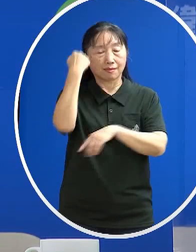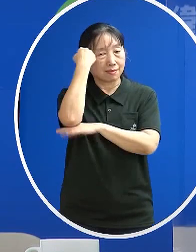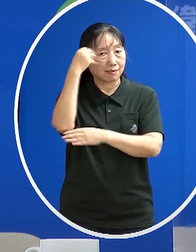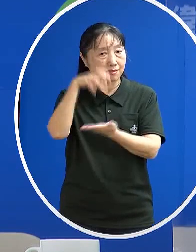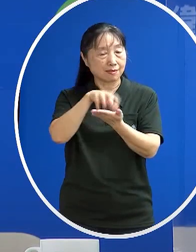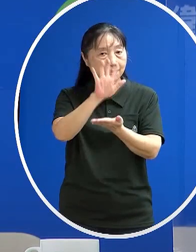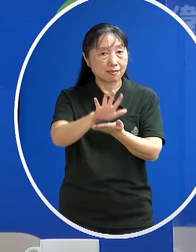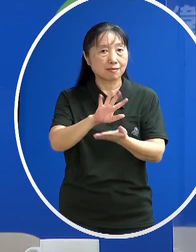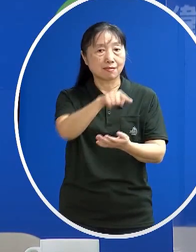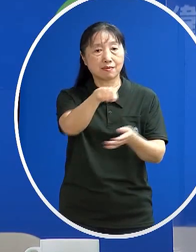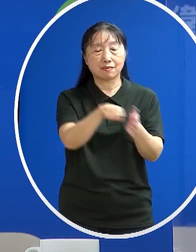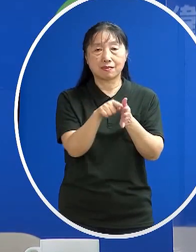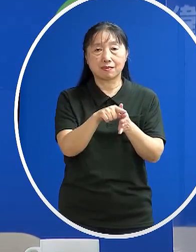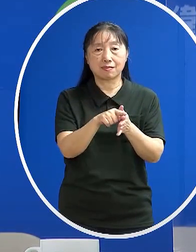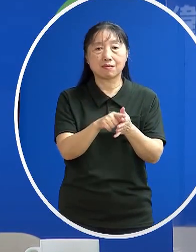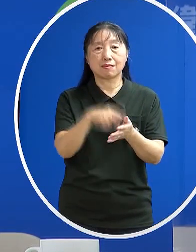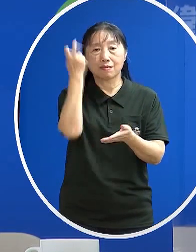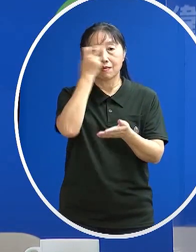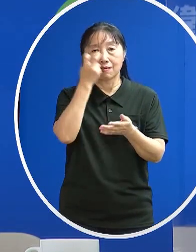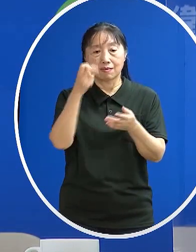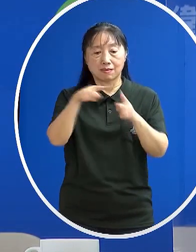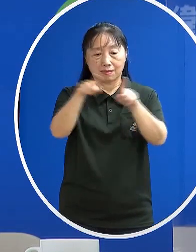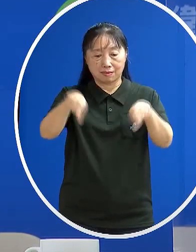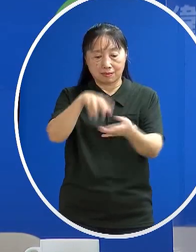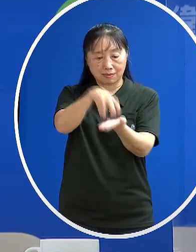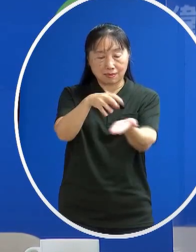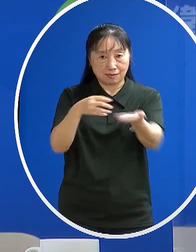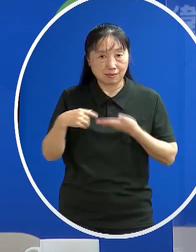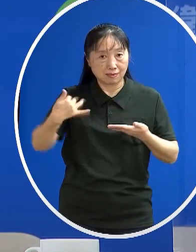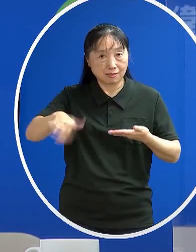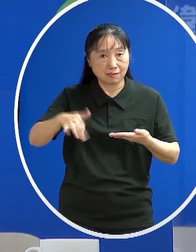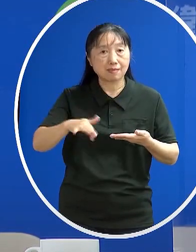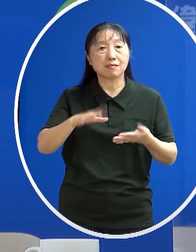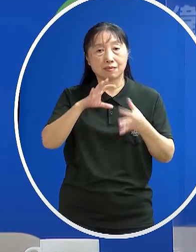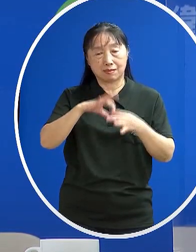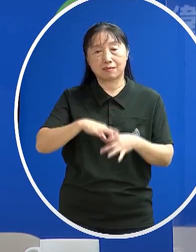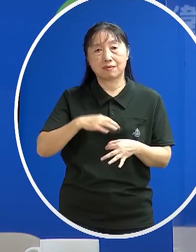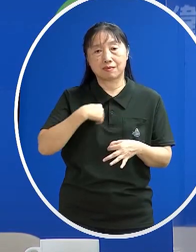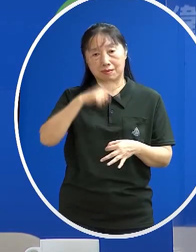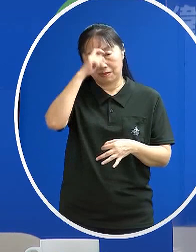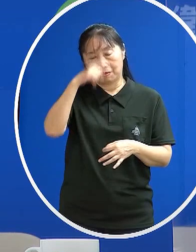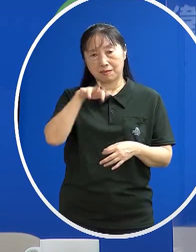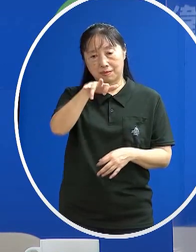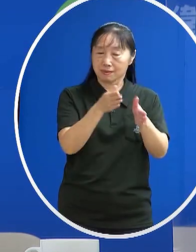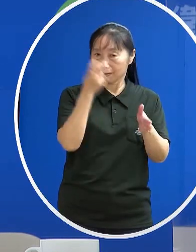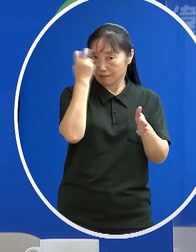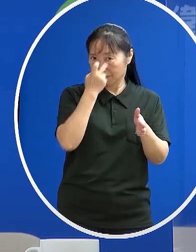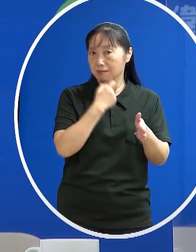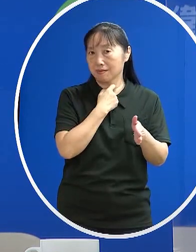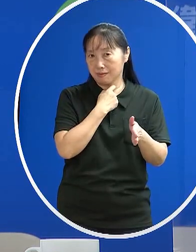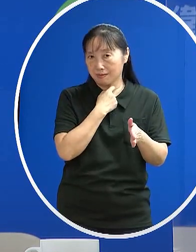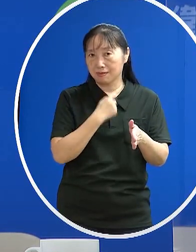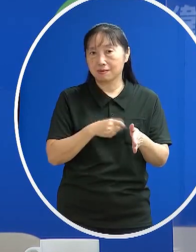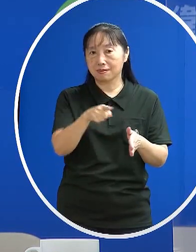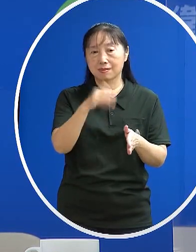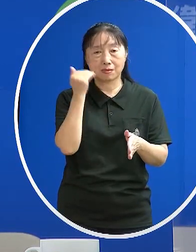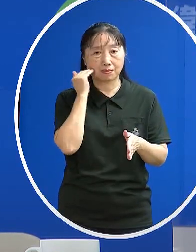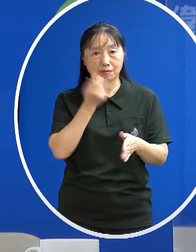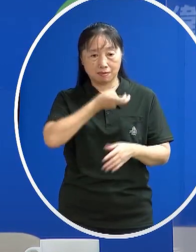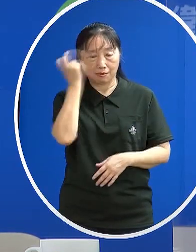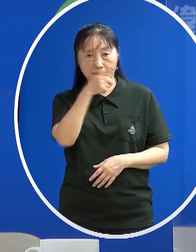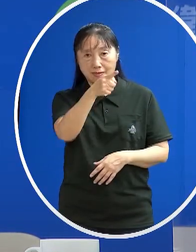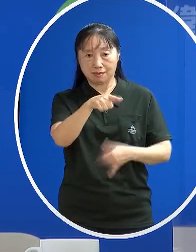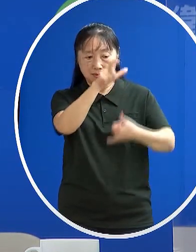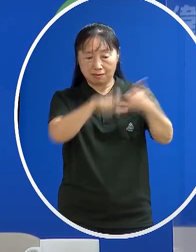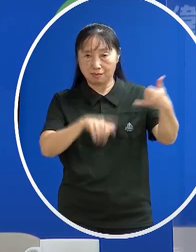要缴交 PCR 阴性的证明，我们会希望在机场直接采验。那有症状的到